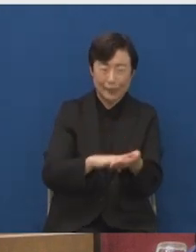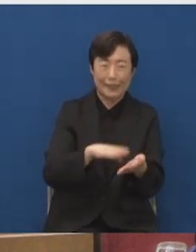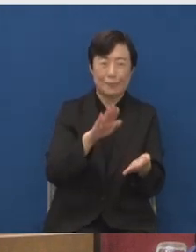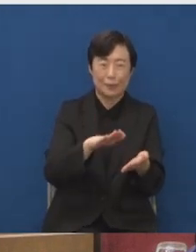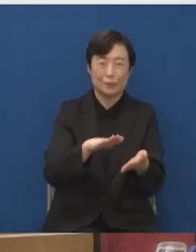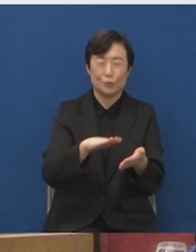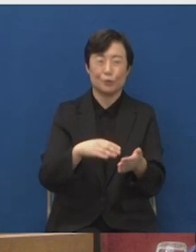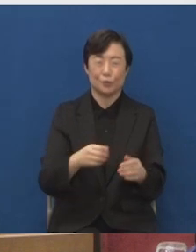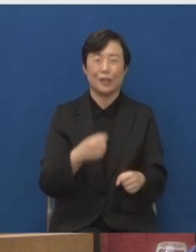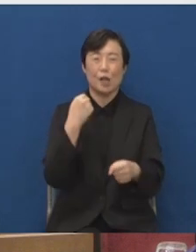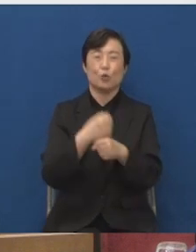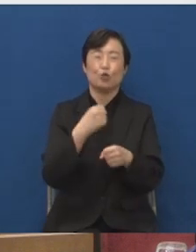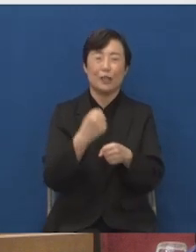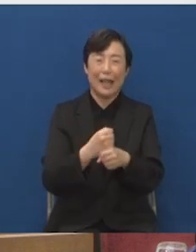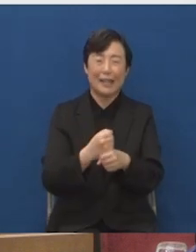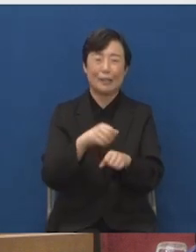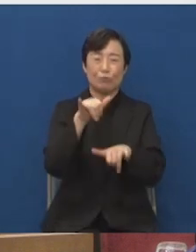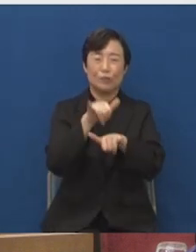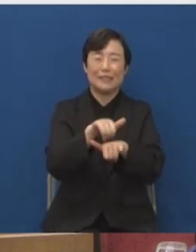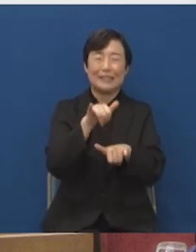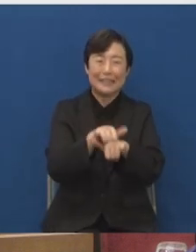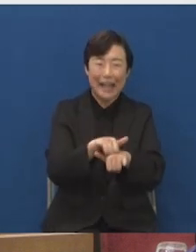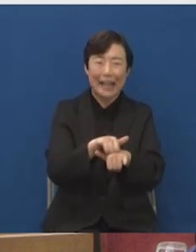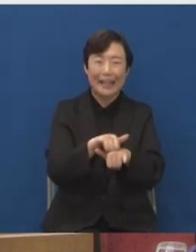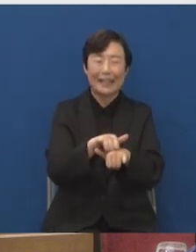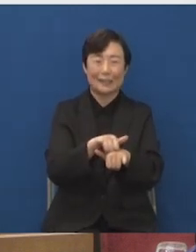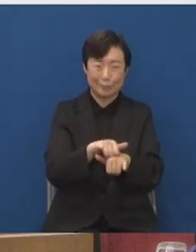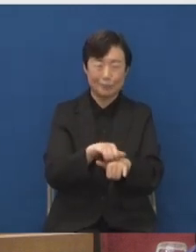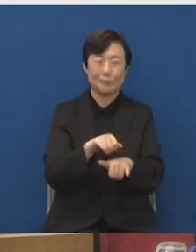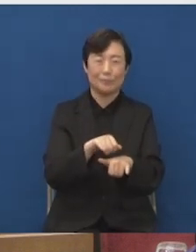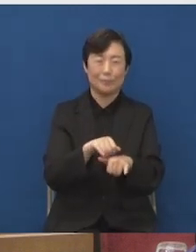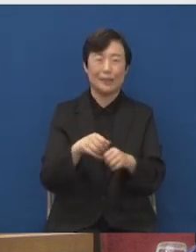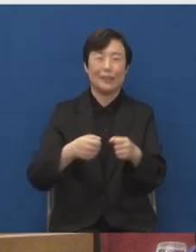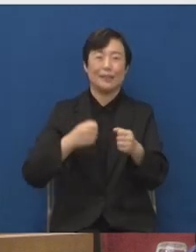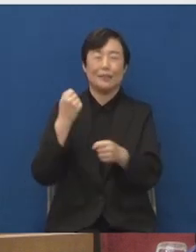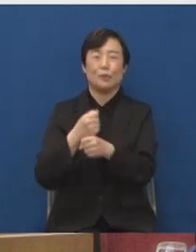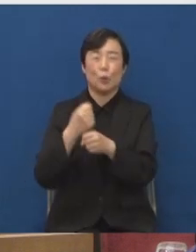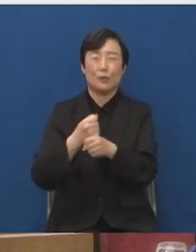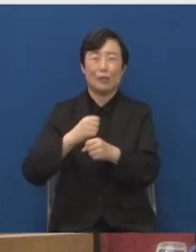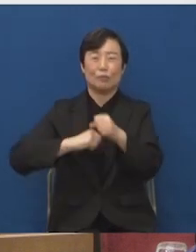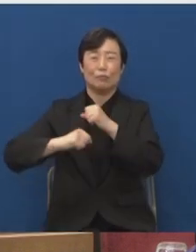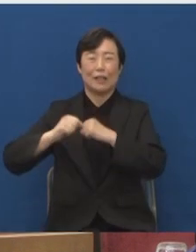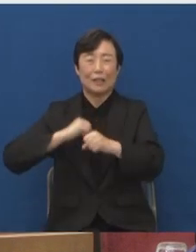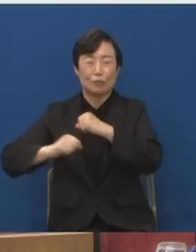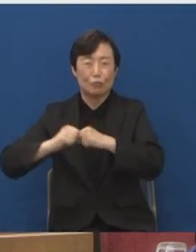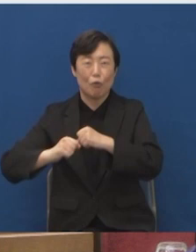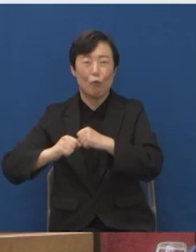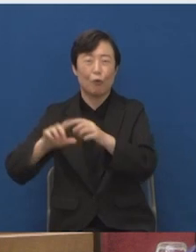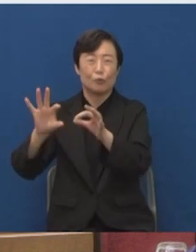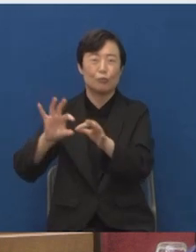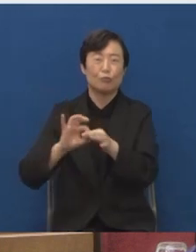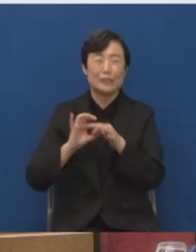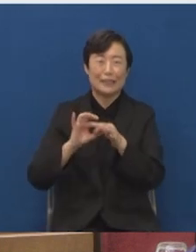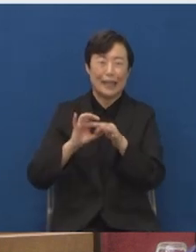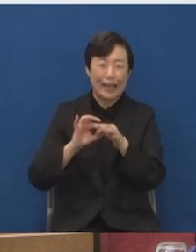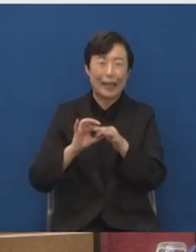招聘し、創作活動等を通じた地域や若者との混じり合いの促進により、新たな価